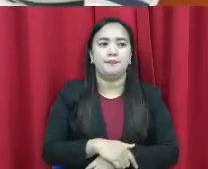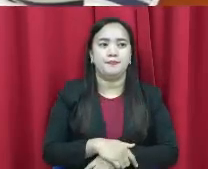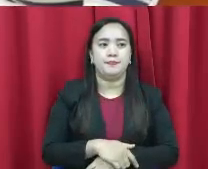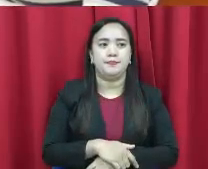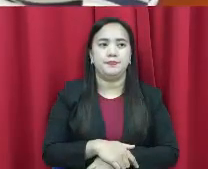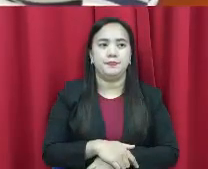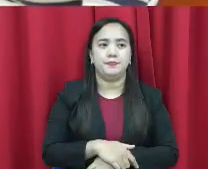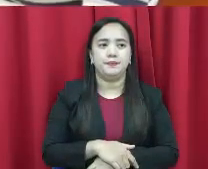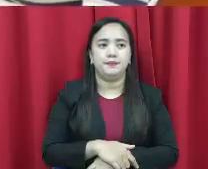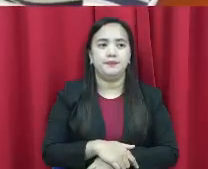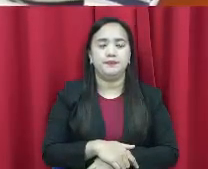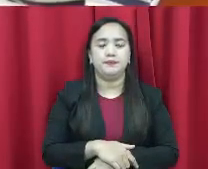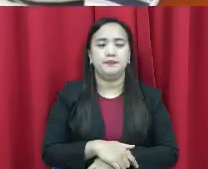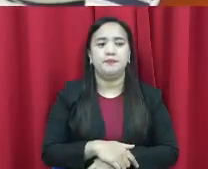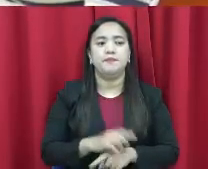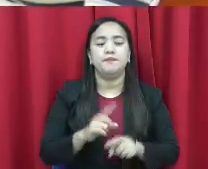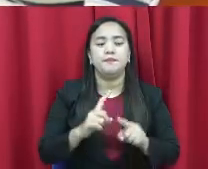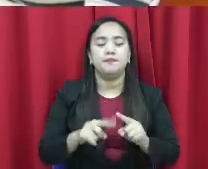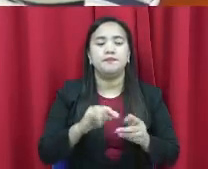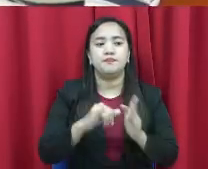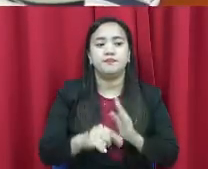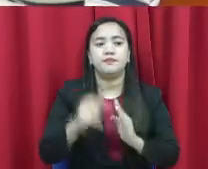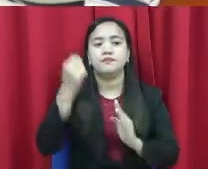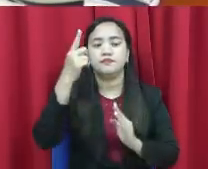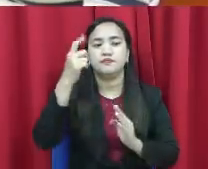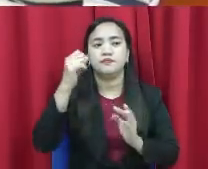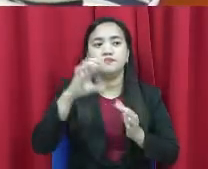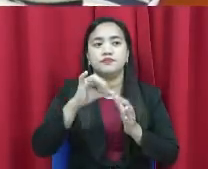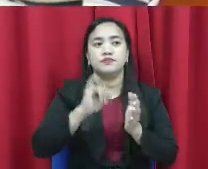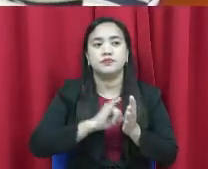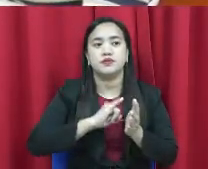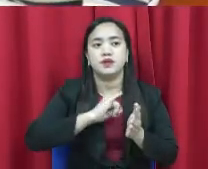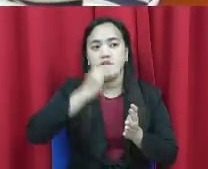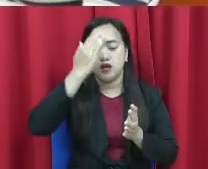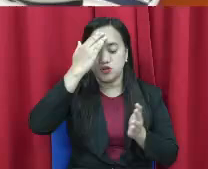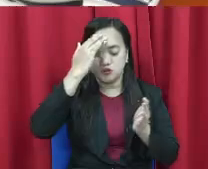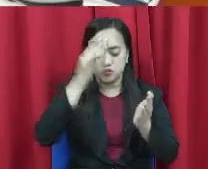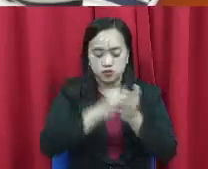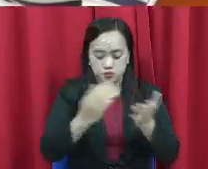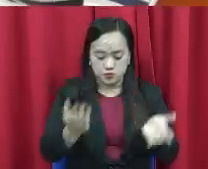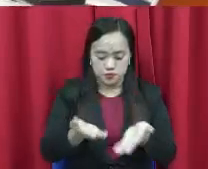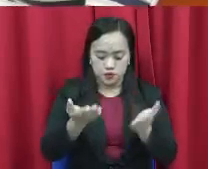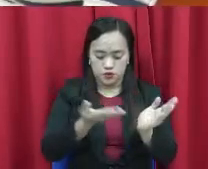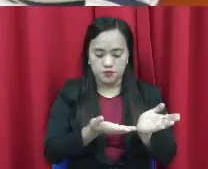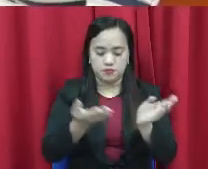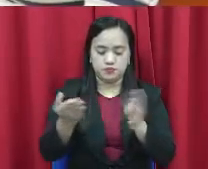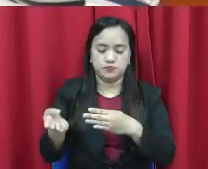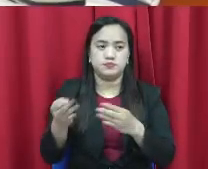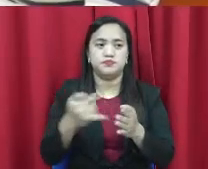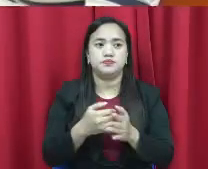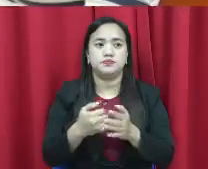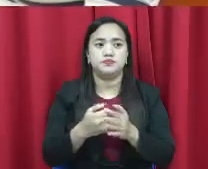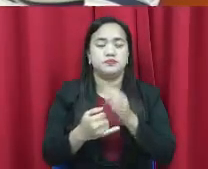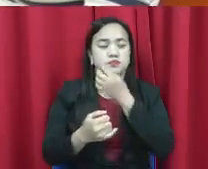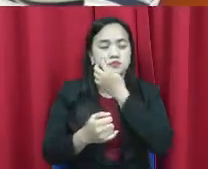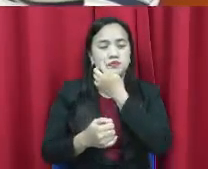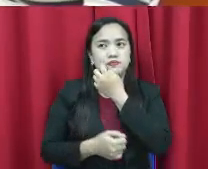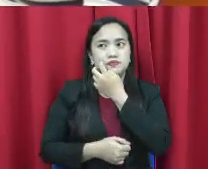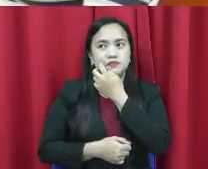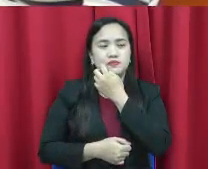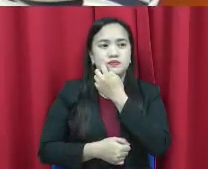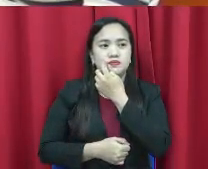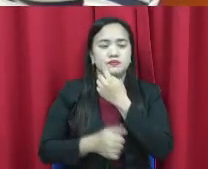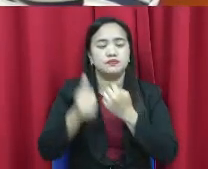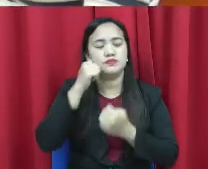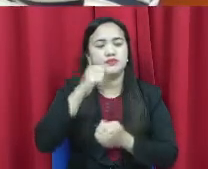naisip na si sir daw yun ang naisip ko lang noun Alam kong yun ang patutunguhan ko Sabi ko nga po dati nung dalaga pa lang ako